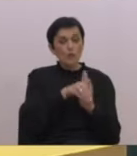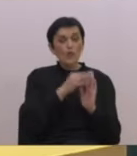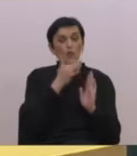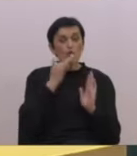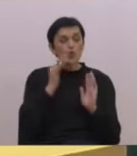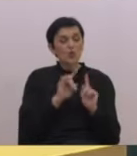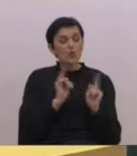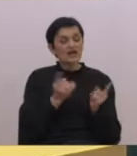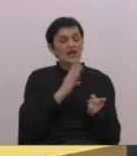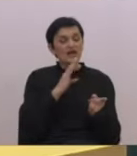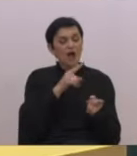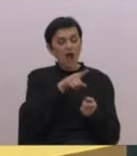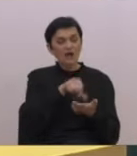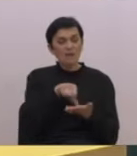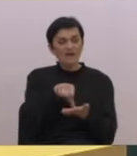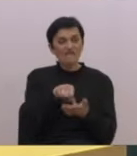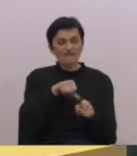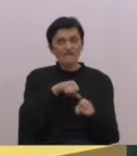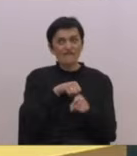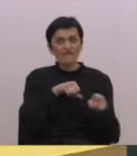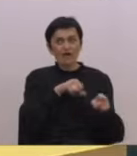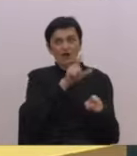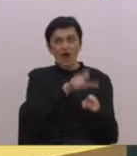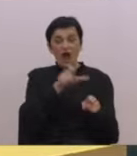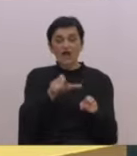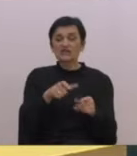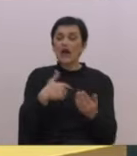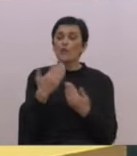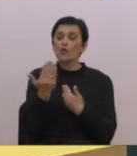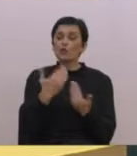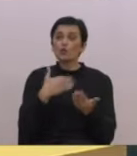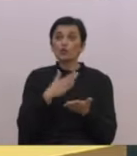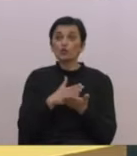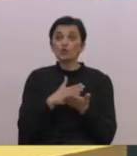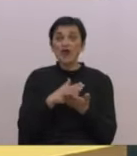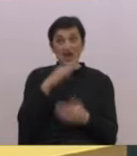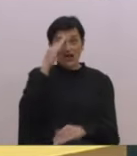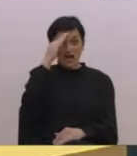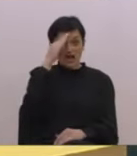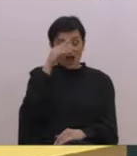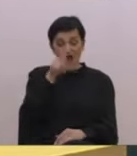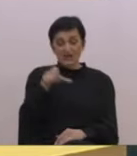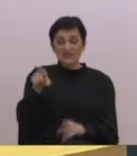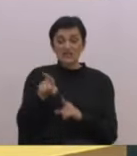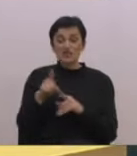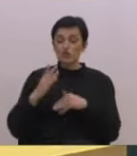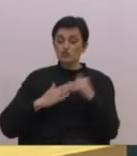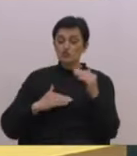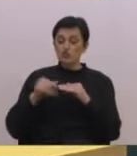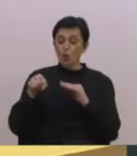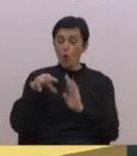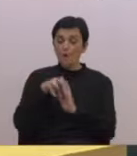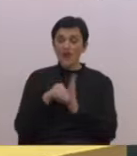ქალების წარმოადგენელი, რომლებსაც ადამიანებთან აქვთ ურთიერთობა და კაცები არიან წარმოადგენელი ისეთ პროფესიებში,